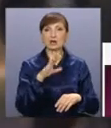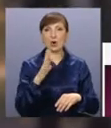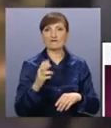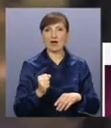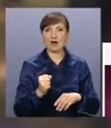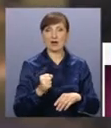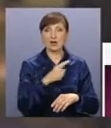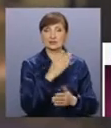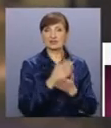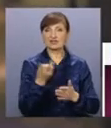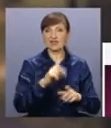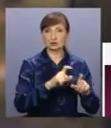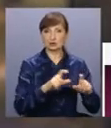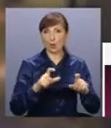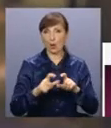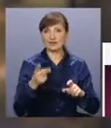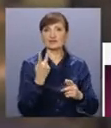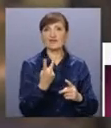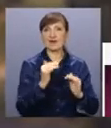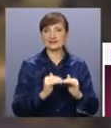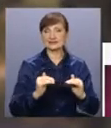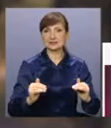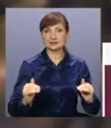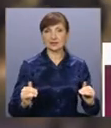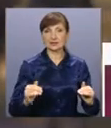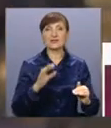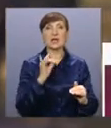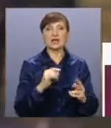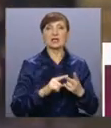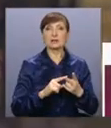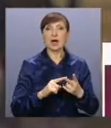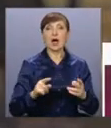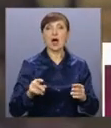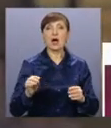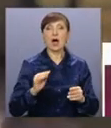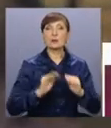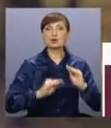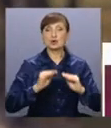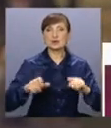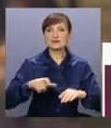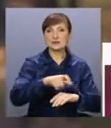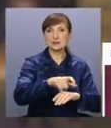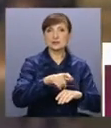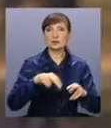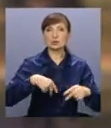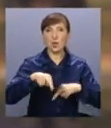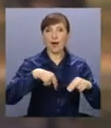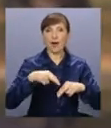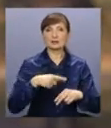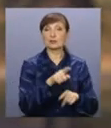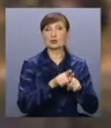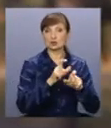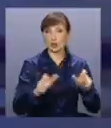что там расположены две школы, два детских сада. И обустройство тротуара по улице Малая Ташкентская, там тоже 123-я